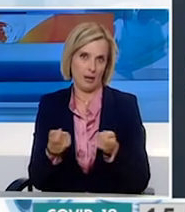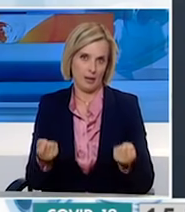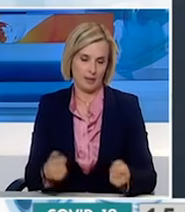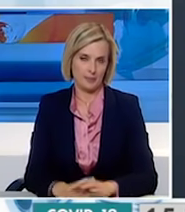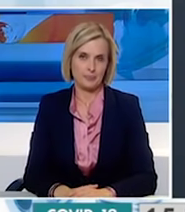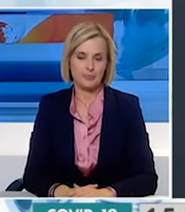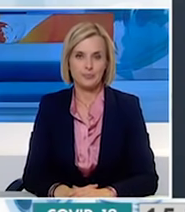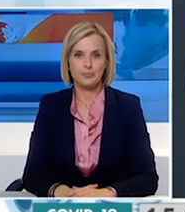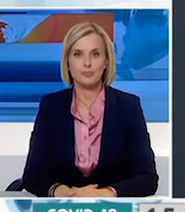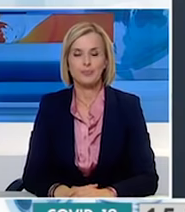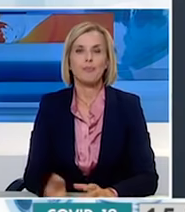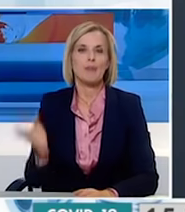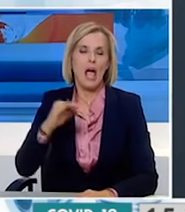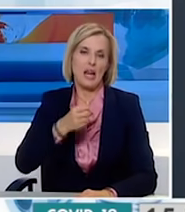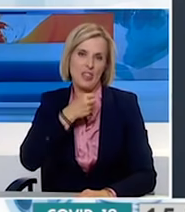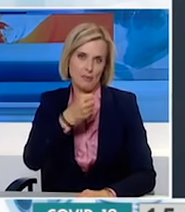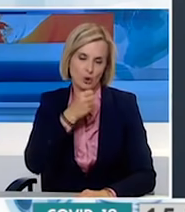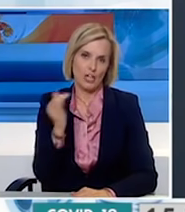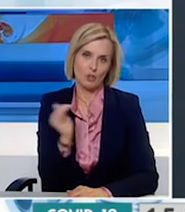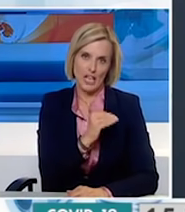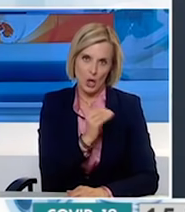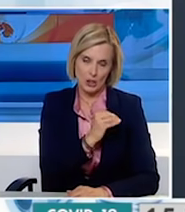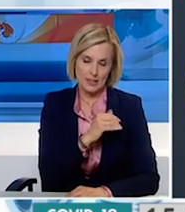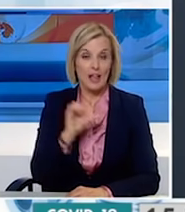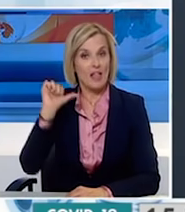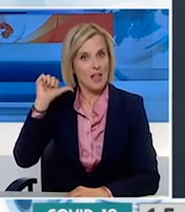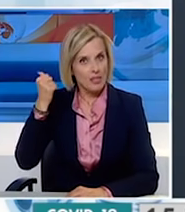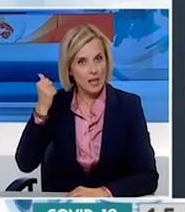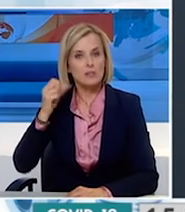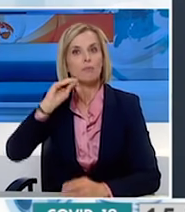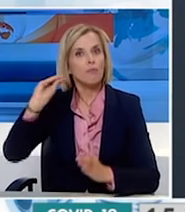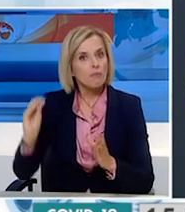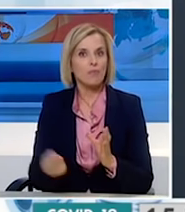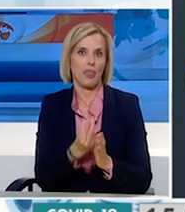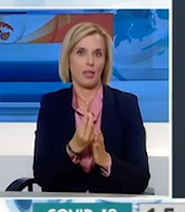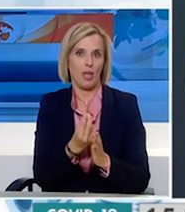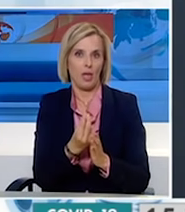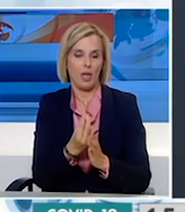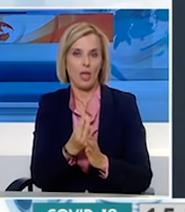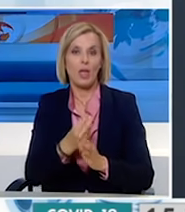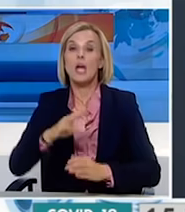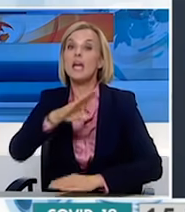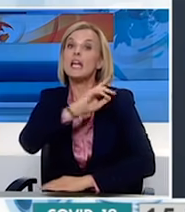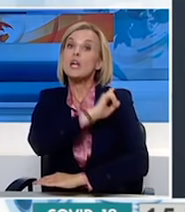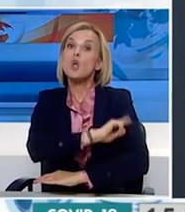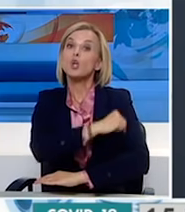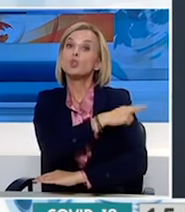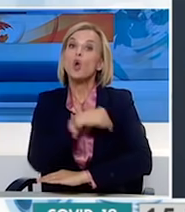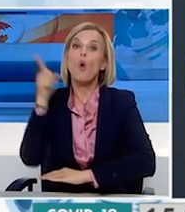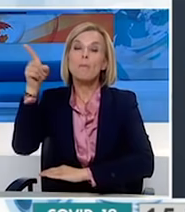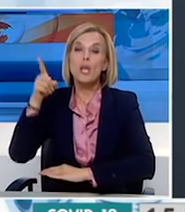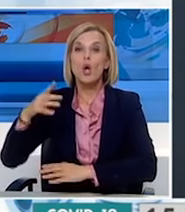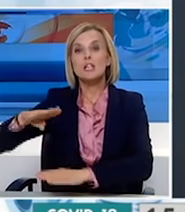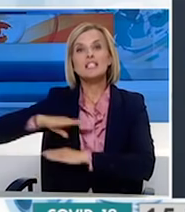Κυρία Μπουλούτζα από την εφημερίδα Καθημερινή. Χθες εντοπίστηκε συρροή κρουσμάτων στο 401 στρατιωτικό νοσοκομείο. Την